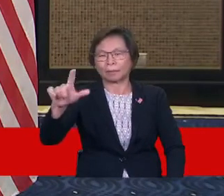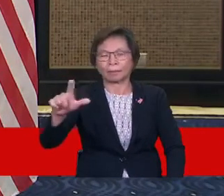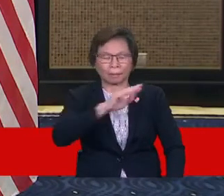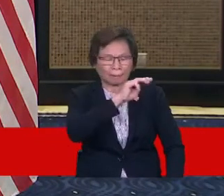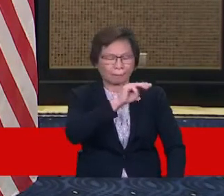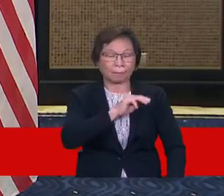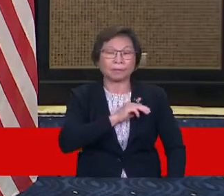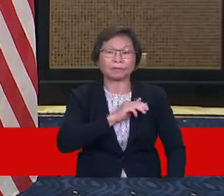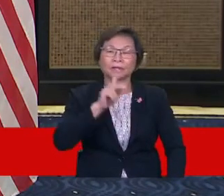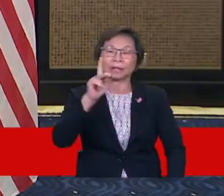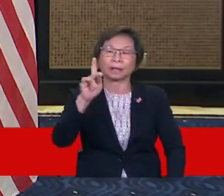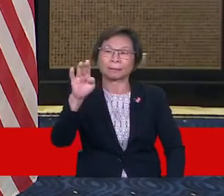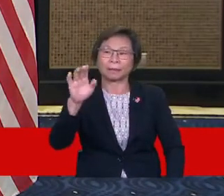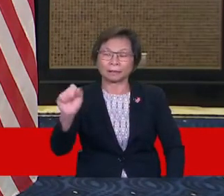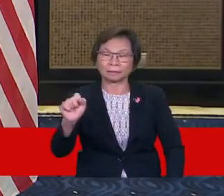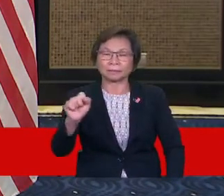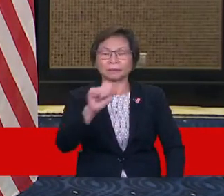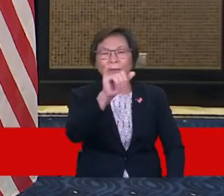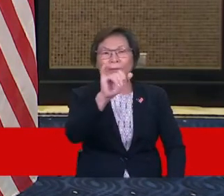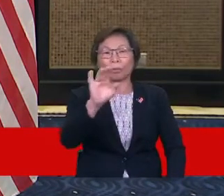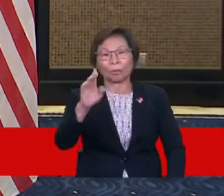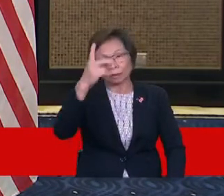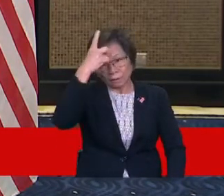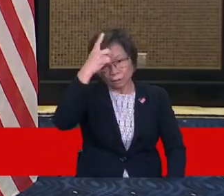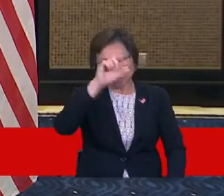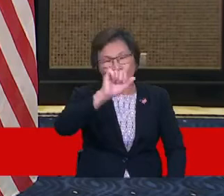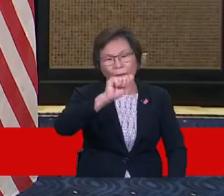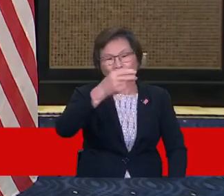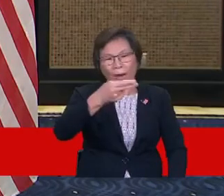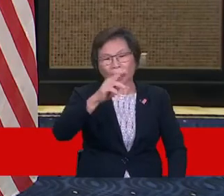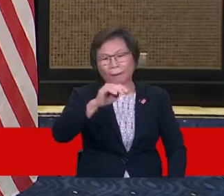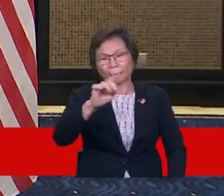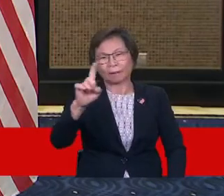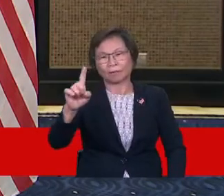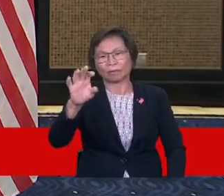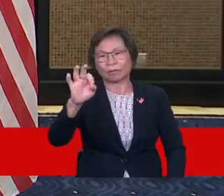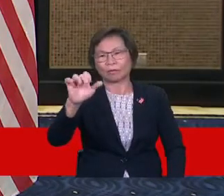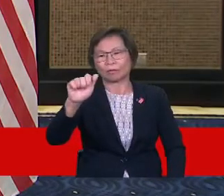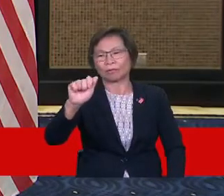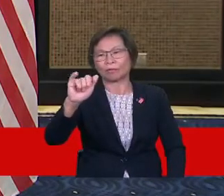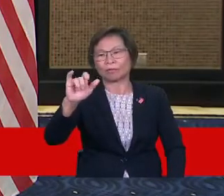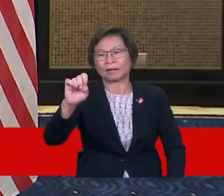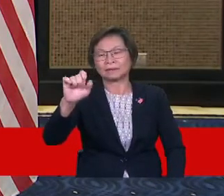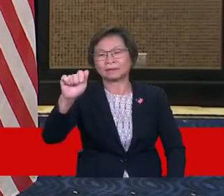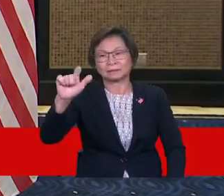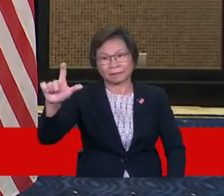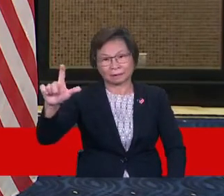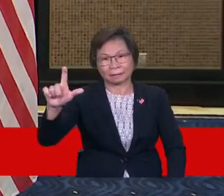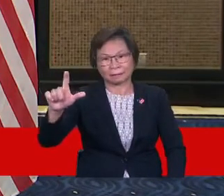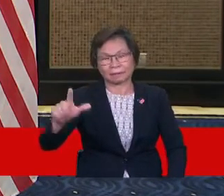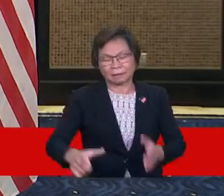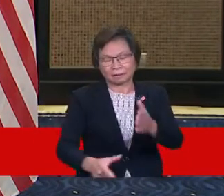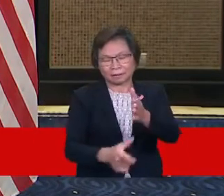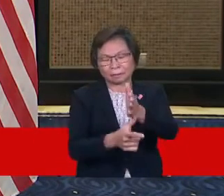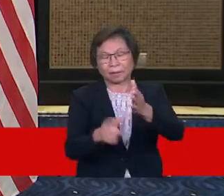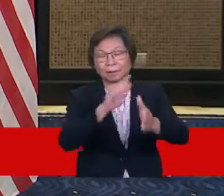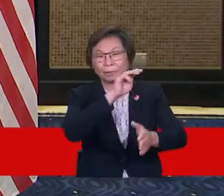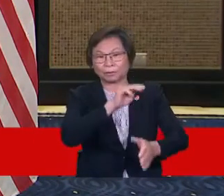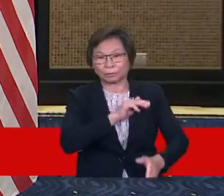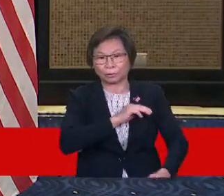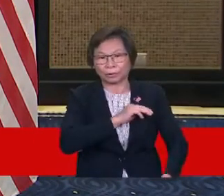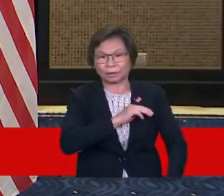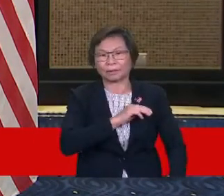Hai menteri belia dan sukan yang hormat Datuk Seri Ahmad Faizal band Datuk azmu timbalan menteri